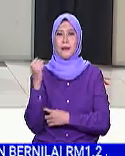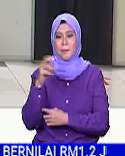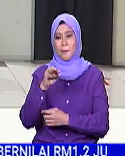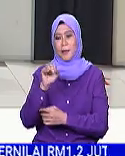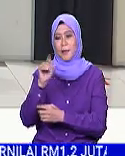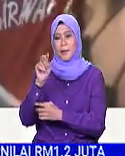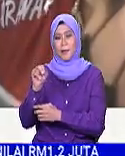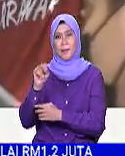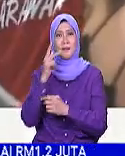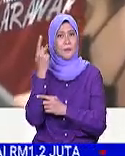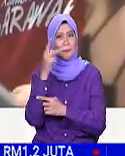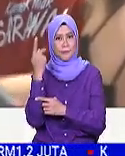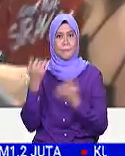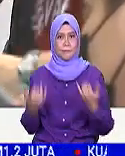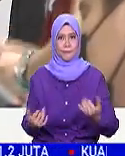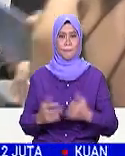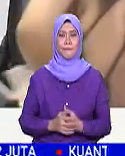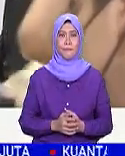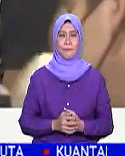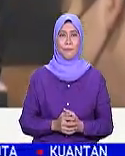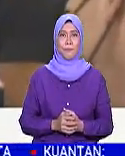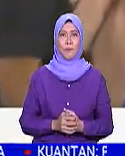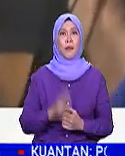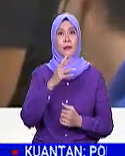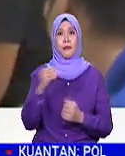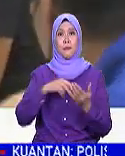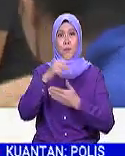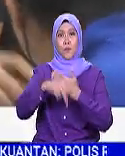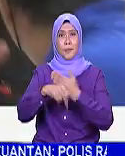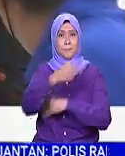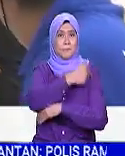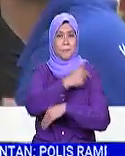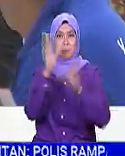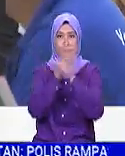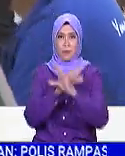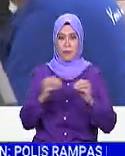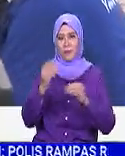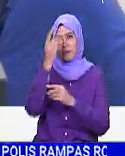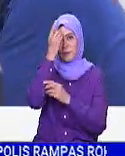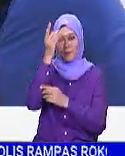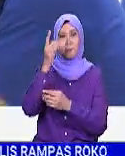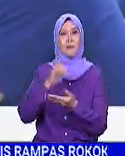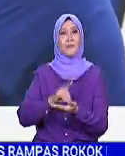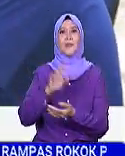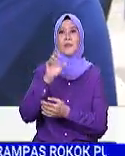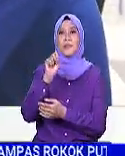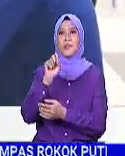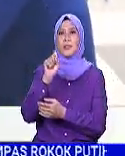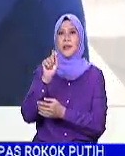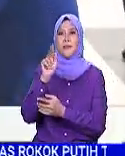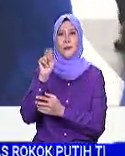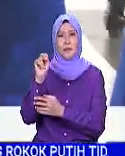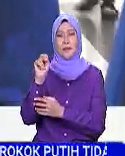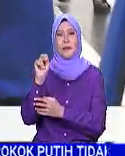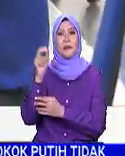Maiden petrojaya kucing hari ini sementara itu mengenai program vaksinasi srawa Dato Sri dokter Stefan udiutomo yang juga menteri